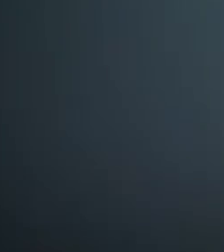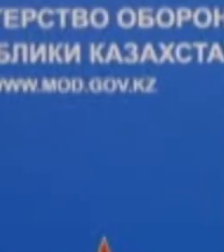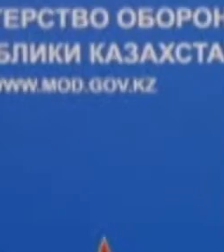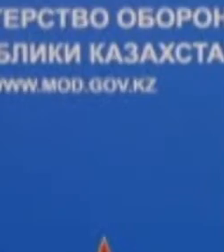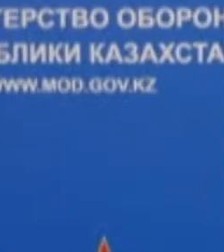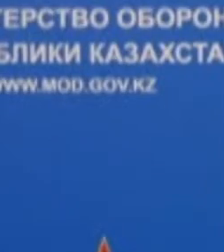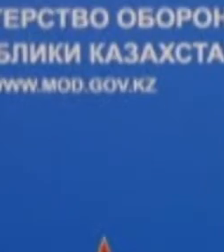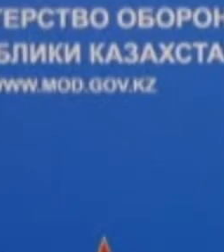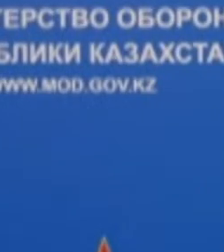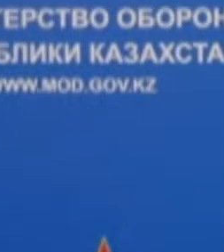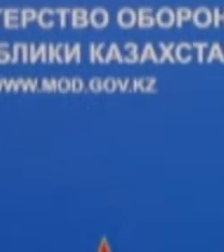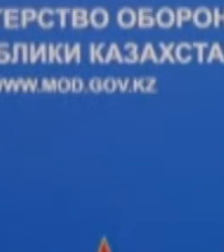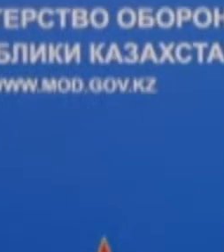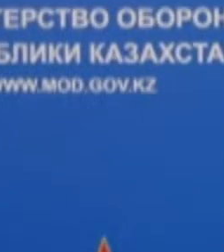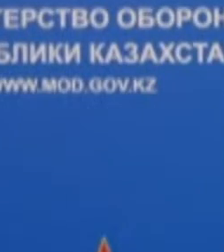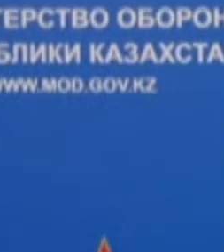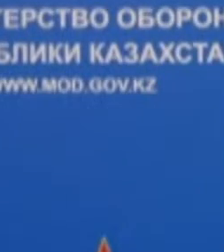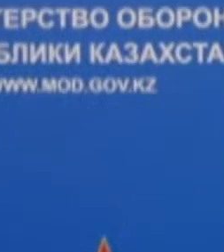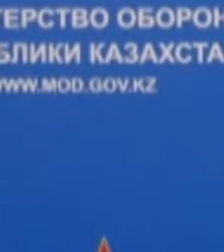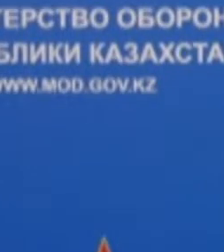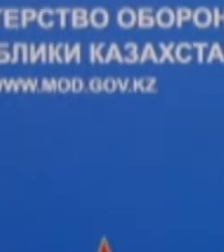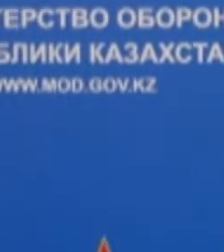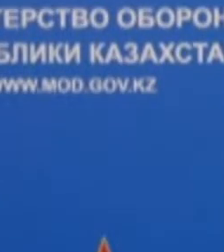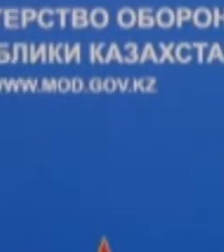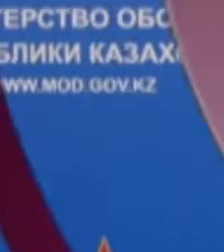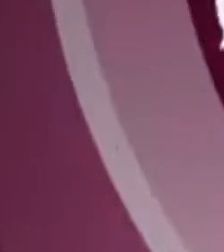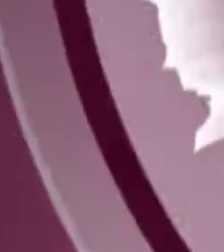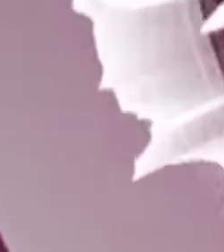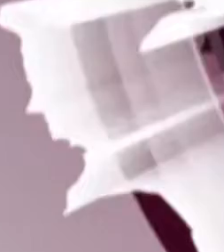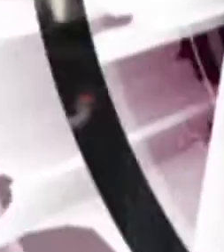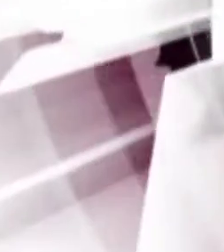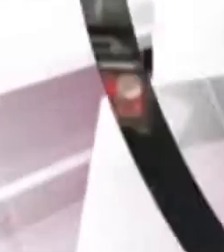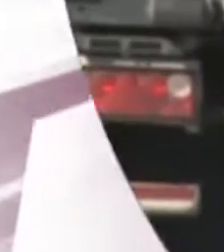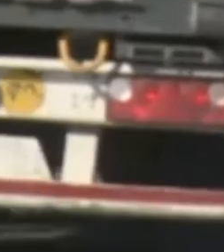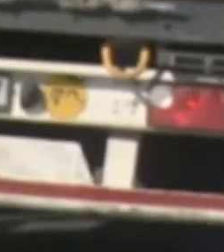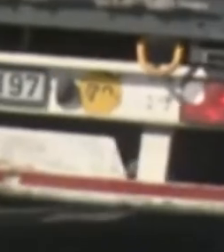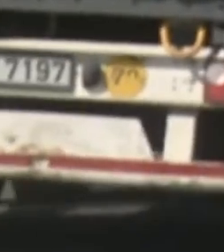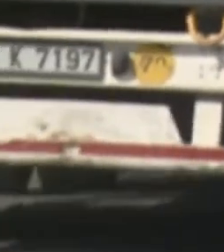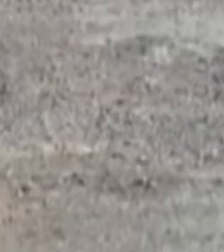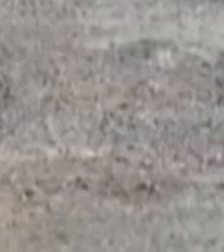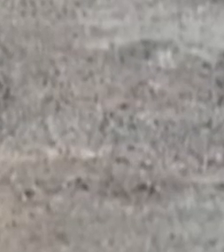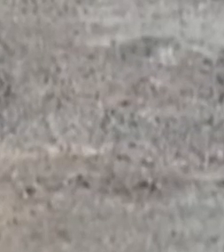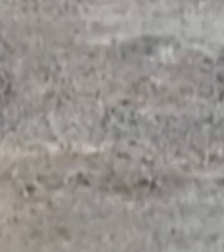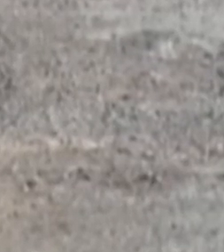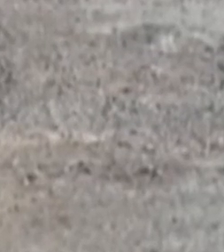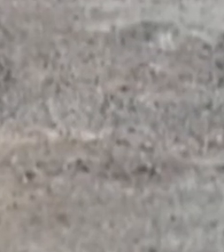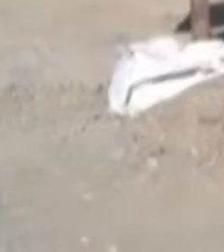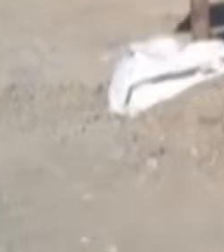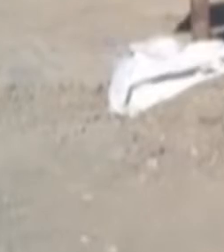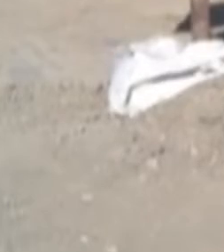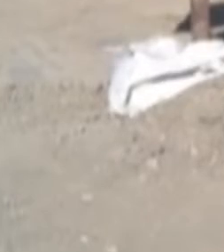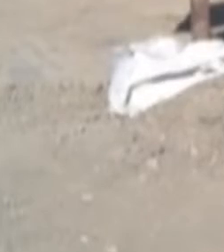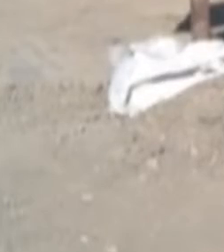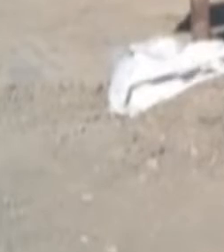корреспондентов. Для этого определен участок на удалении более 12 километров. Сроки сдачи крупной автомагистрали на